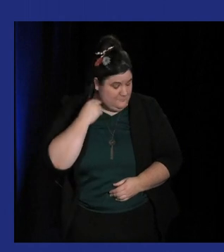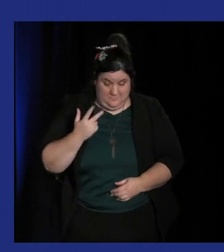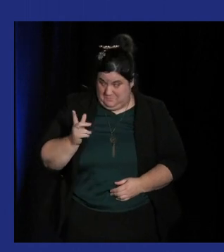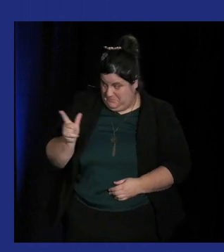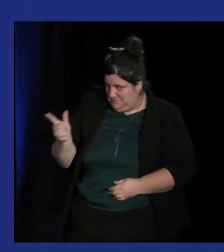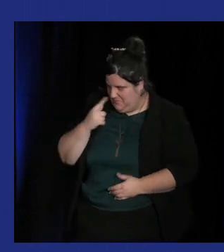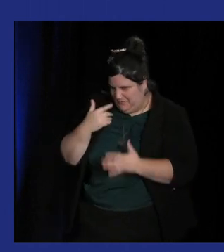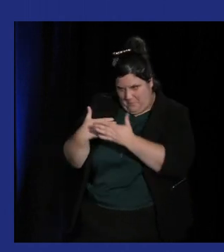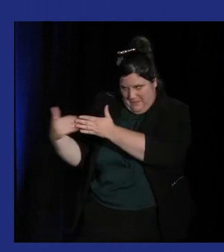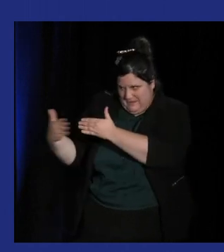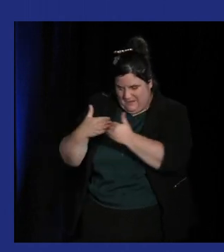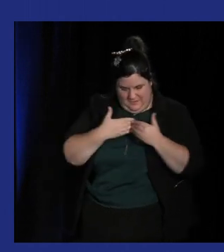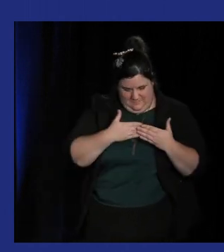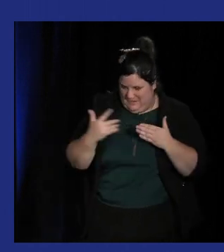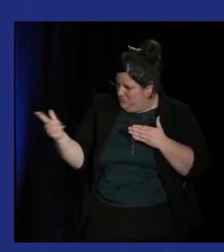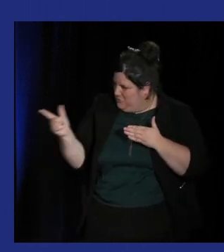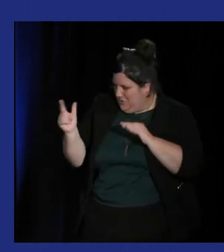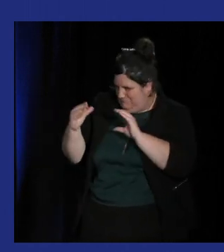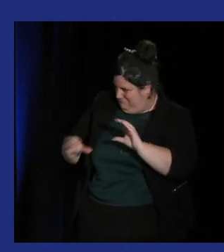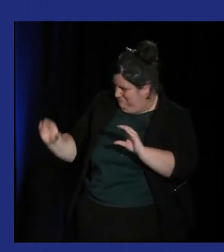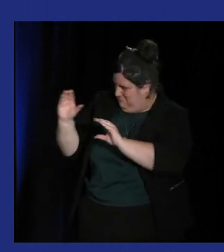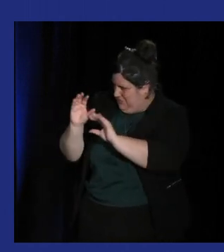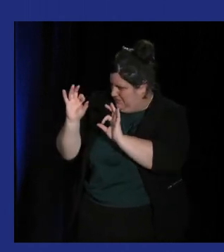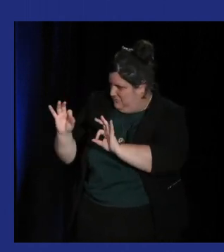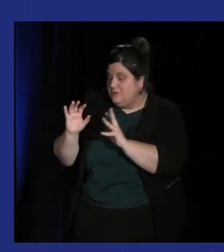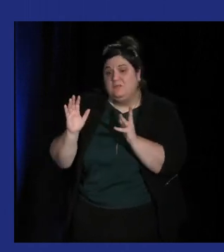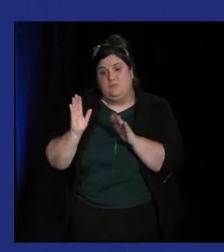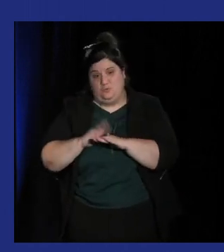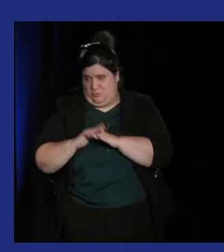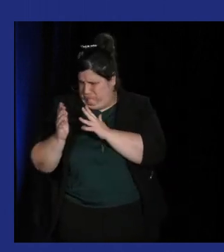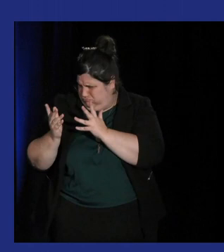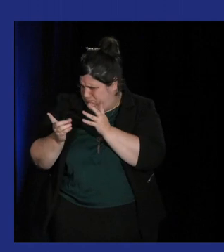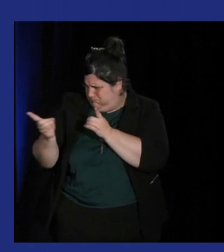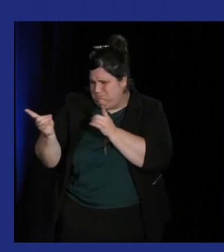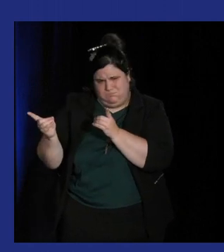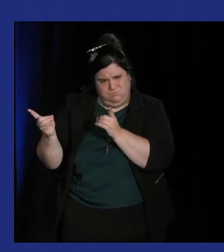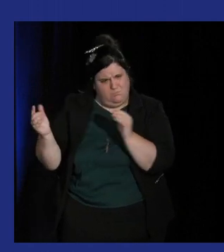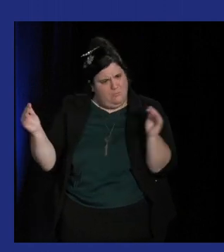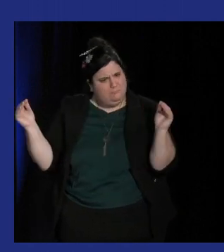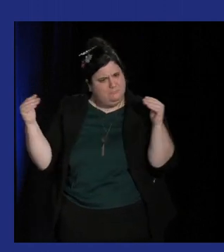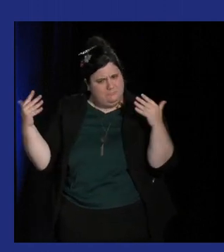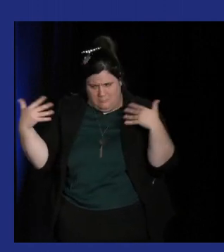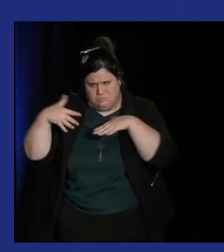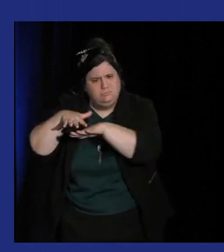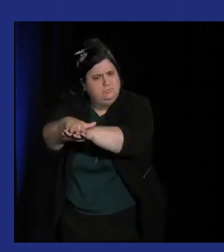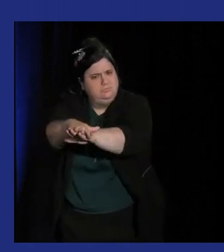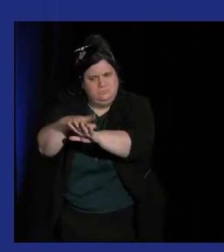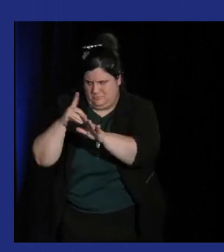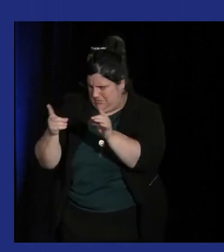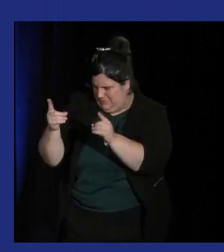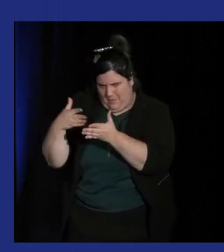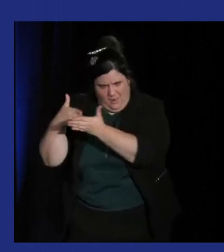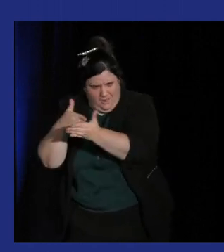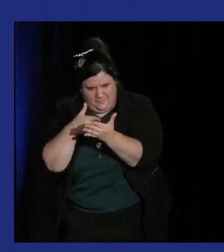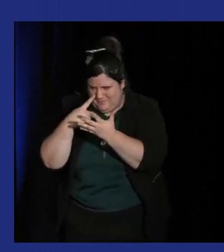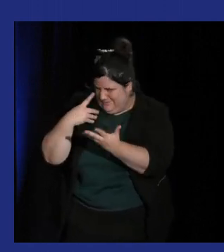complémentaires on va dire pourtant on voit bien que vous travaillez donc sur des des problématiques qui se rejoignent totalement du coup je voudrais vous demander de